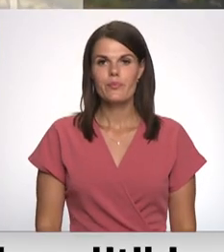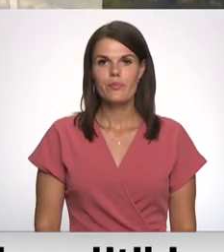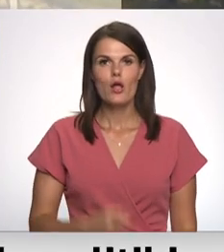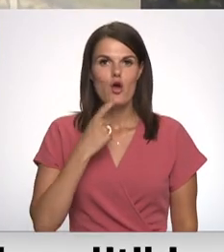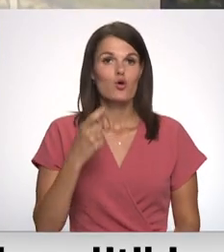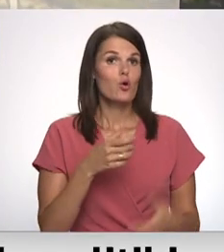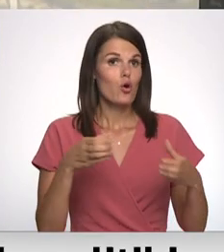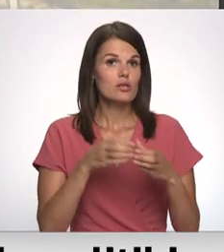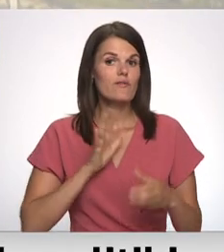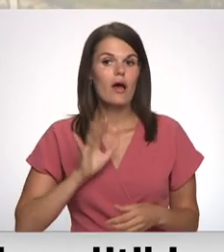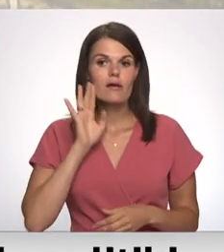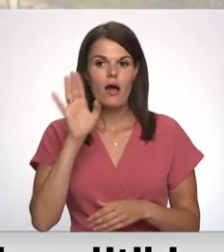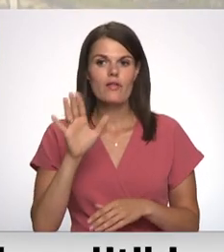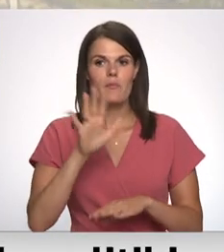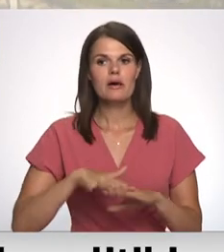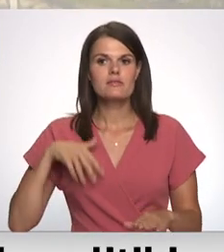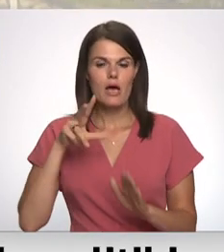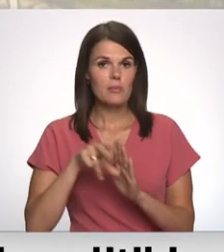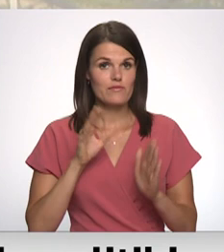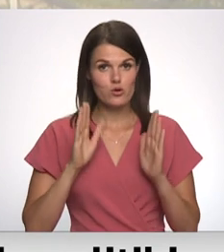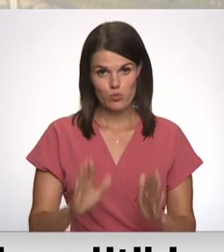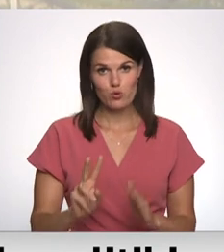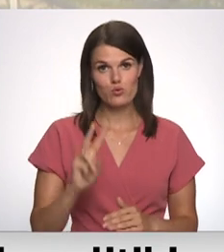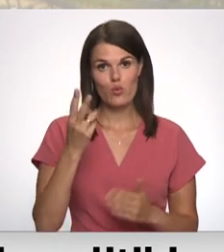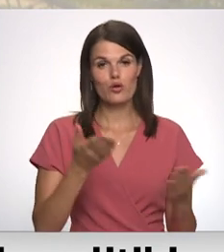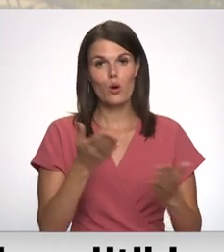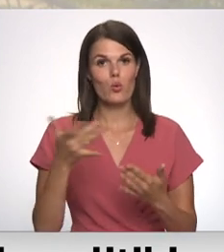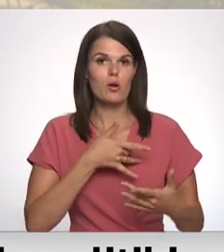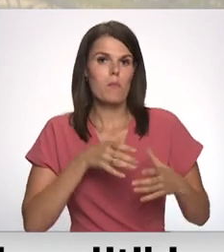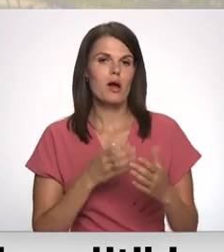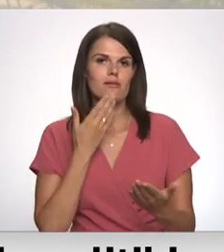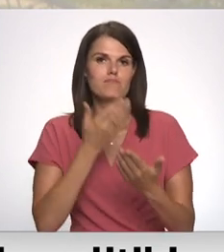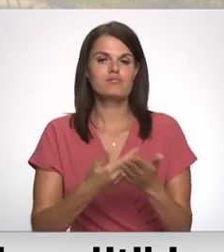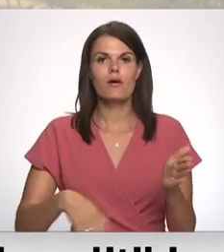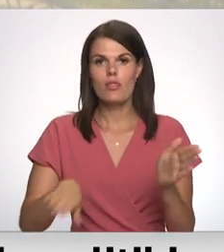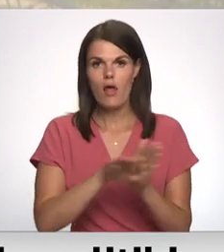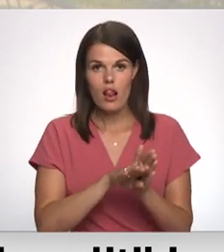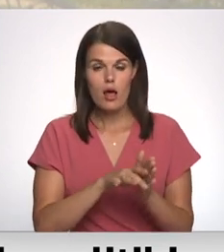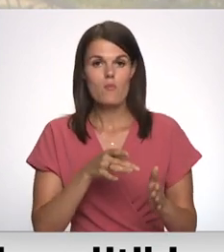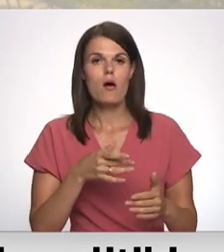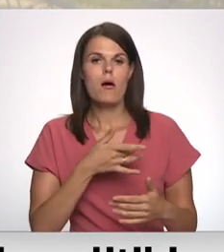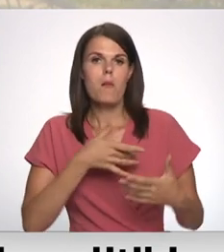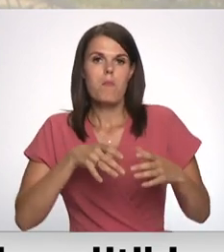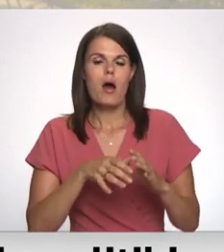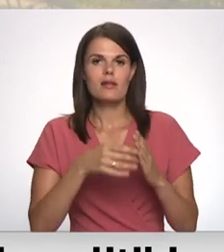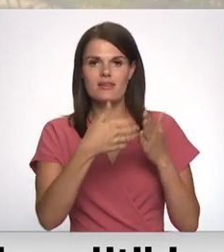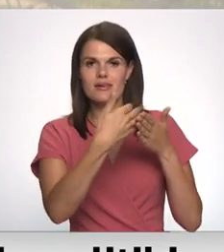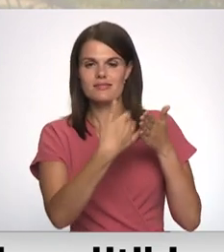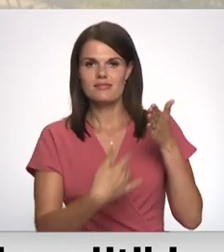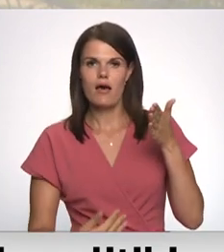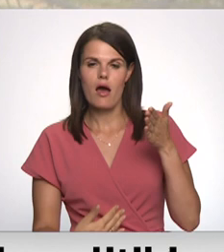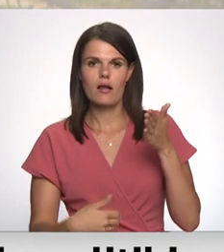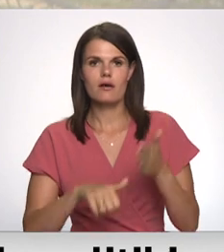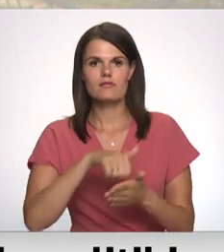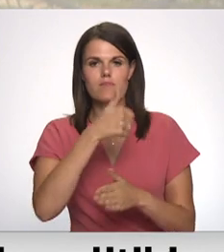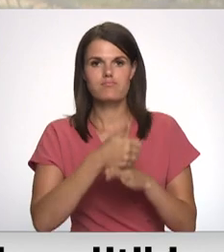Konservatīvajiem gaidāmās Saeimas vēlēšanas būs otrās, kurās partija piesaka savu dalību. Partijas saraksta galvgalī būs līdšanējie ministri